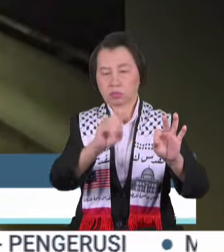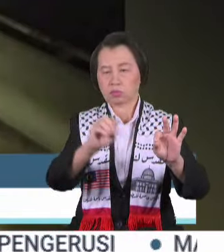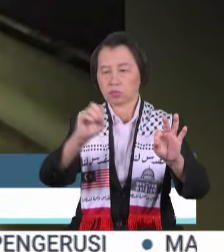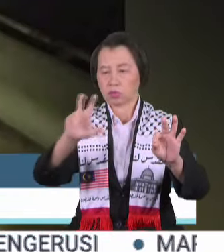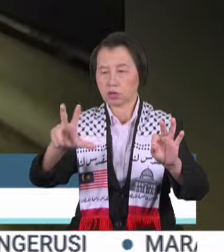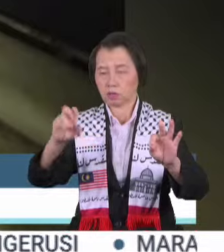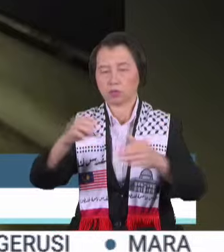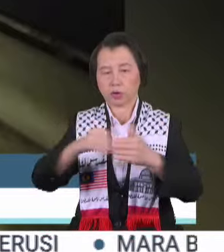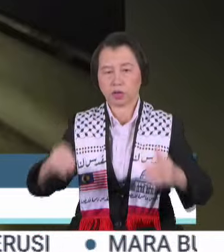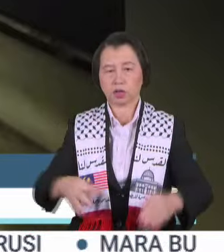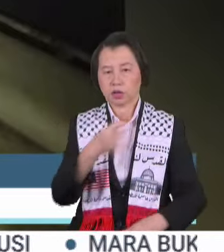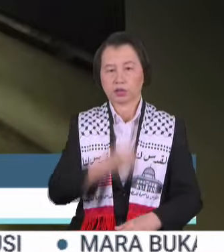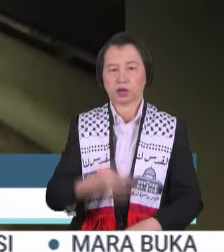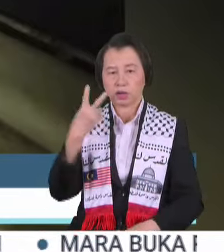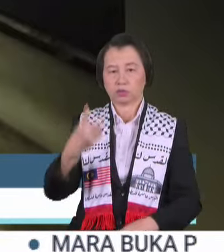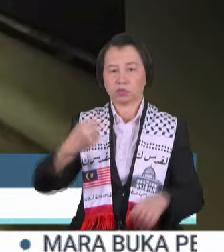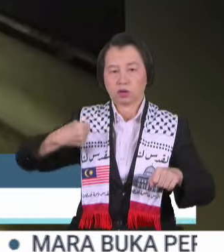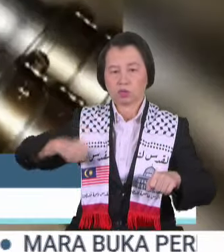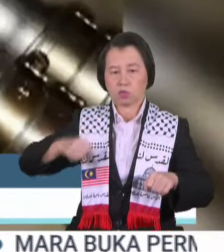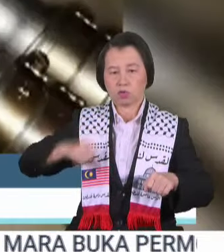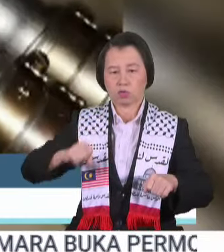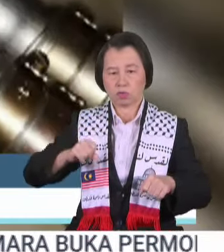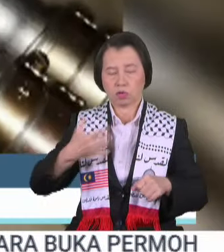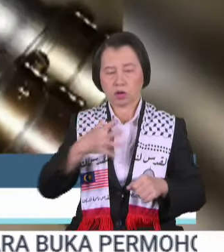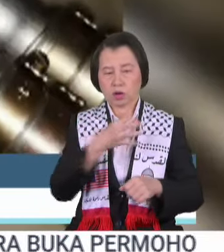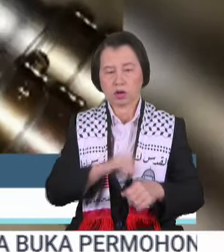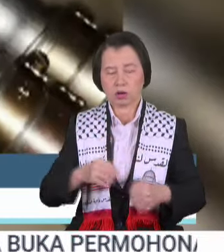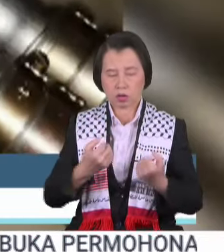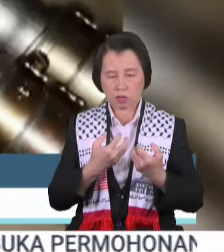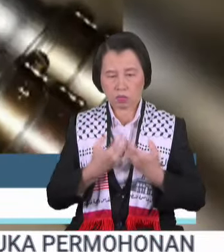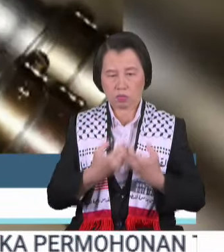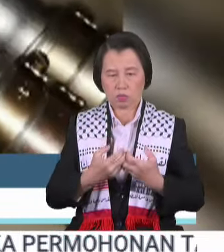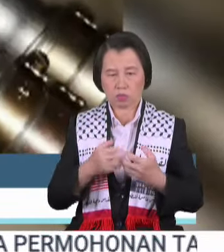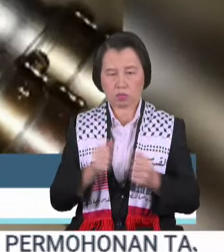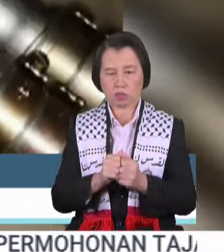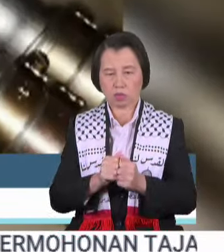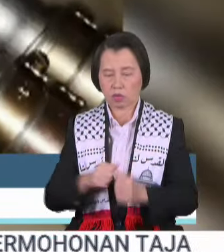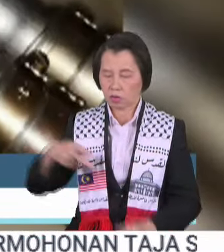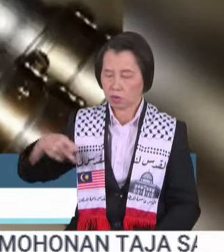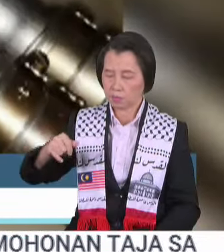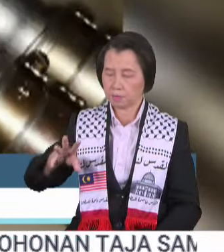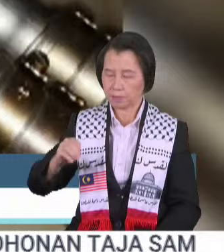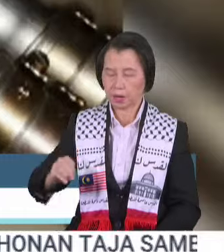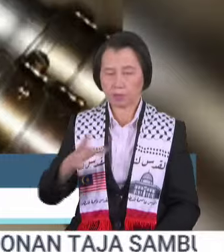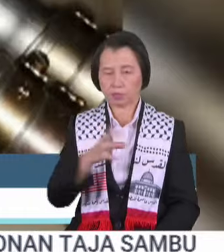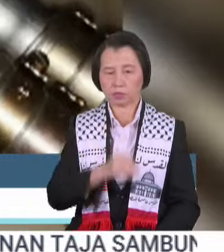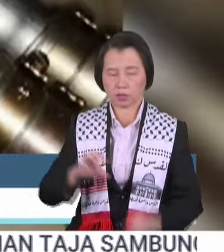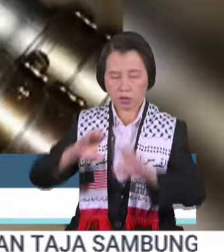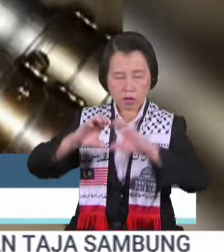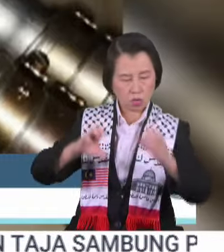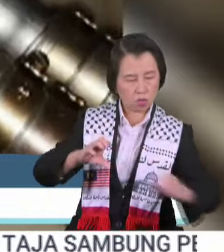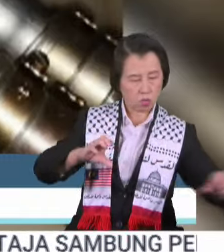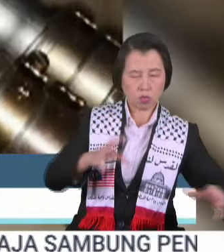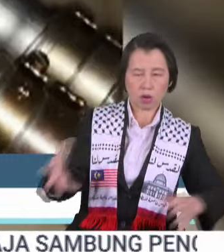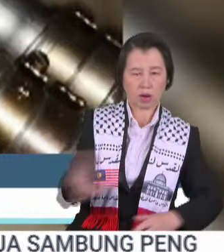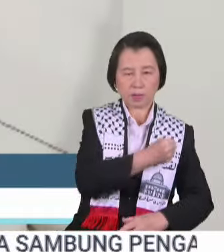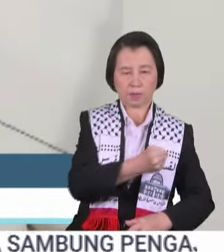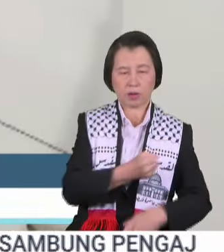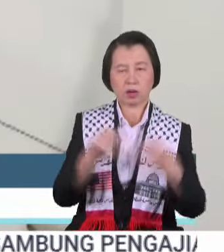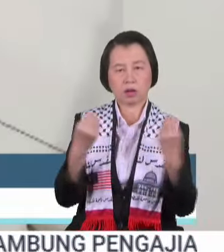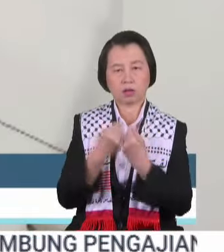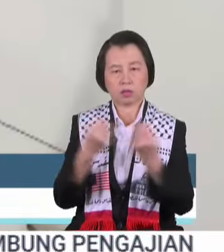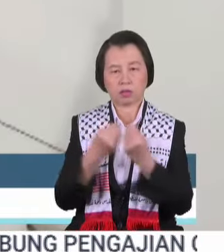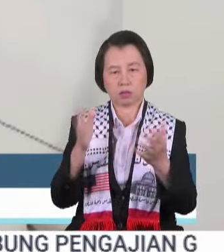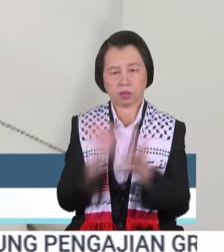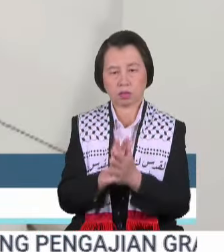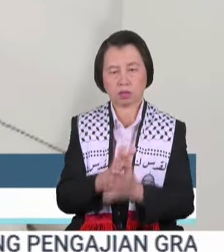Turut dirampas 2 buah motor lori bonded dan 4 set motor pump beserta hose pipe. Keseluruhan nilai rampasan